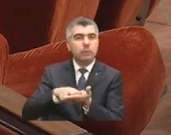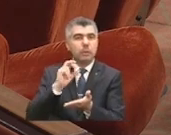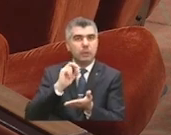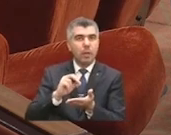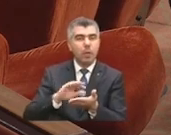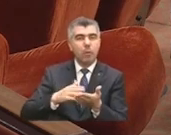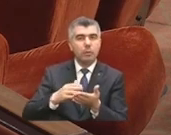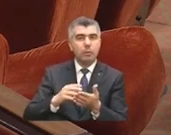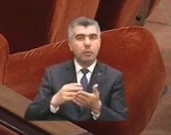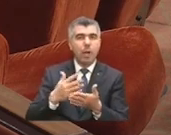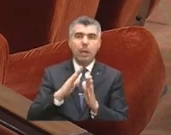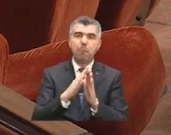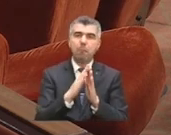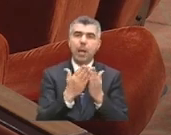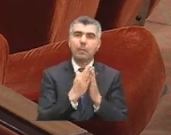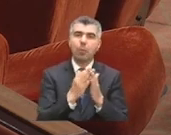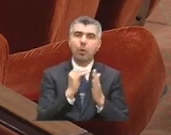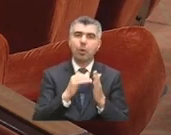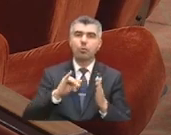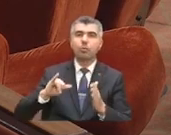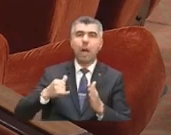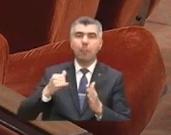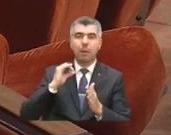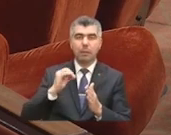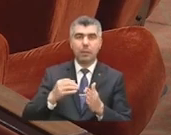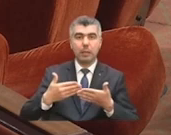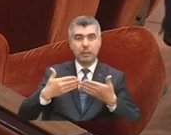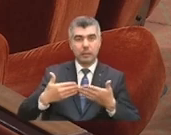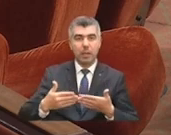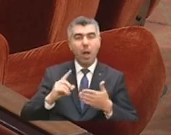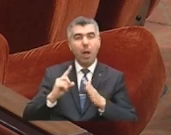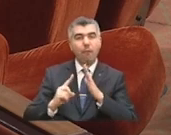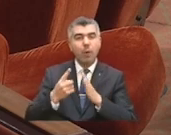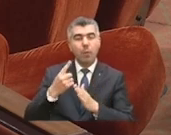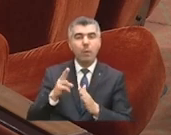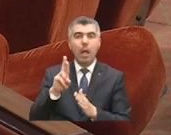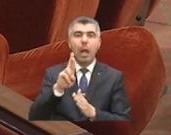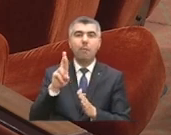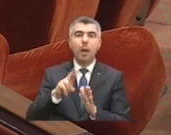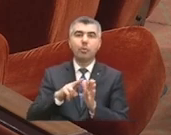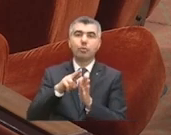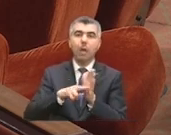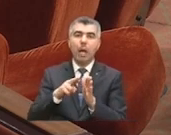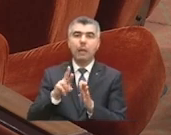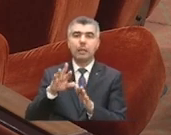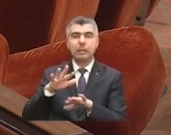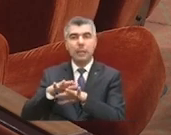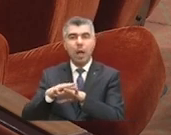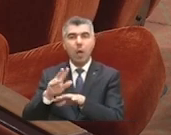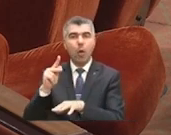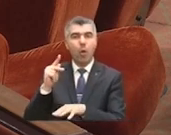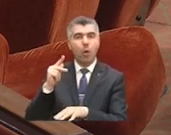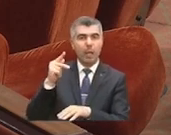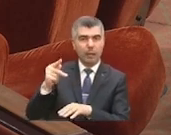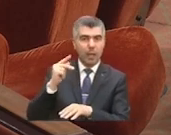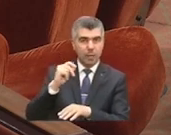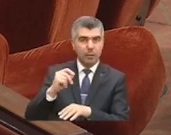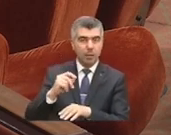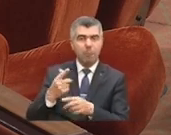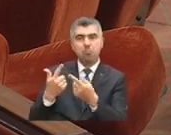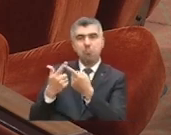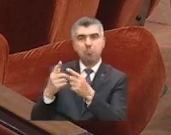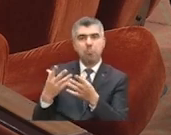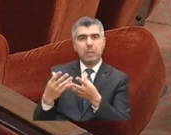جواز الشباب، واللي هو بدا حاليا في لا بيريود ديسين ديالو الاولى هنا في جهه الرباط سلا القنيطره، اللي كيقدم مجموعه